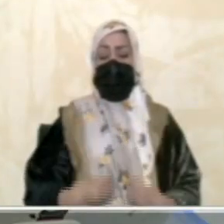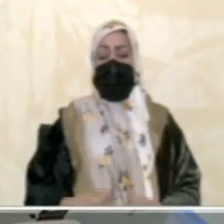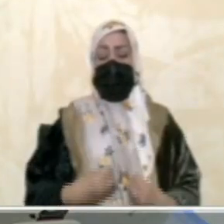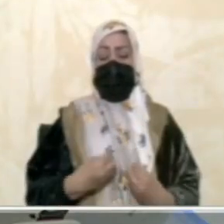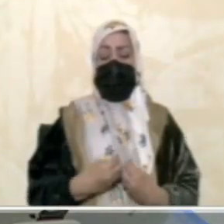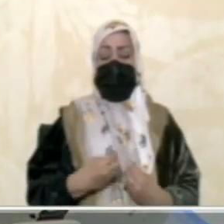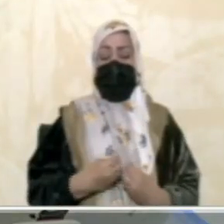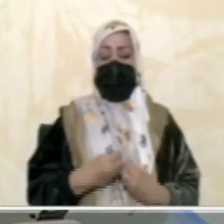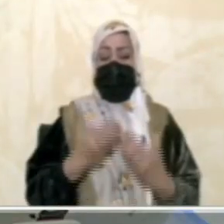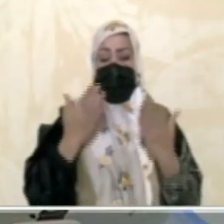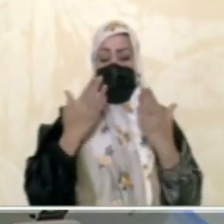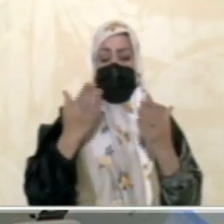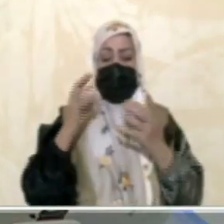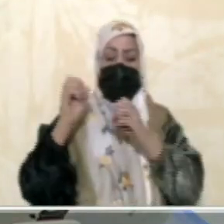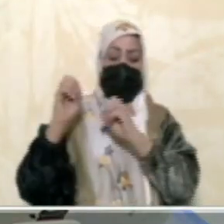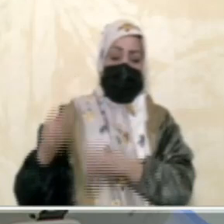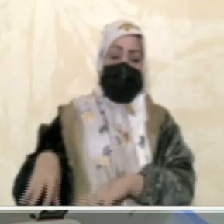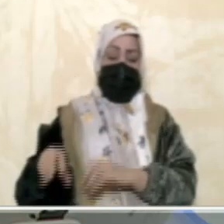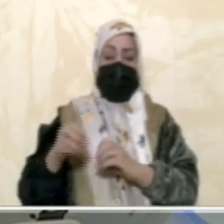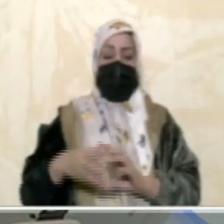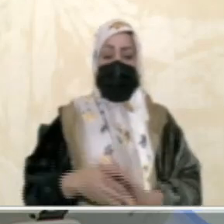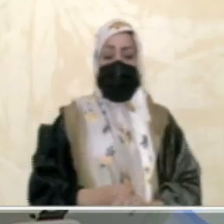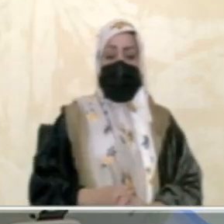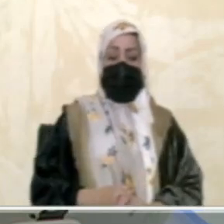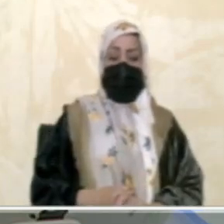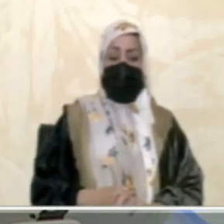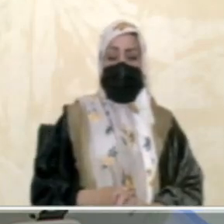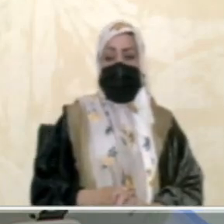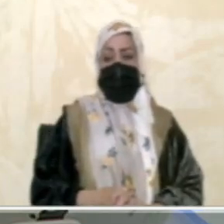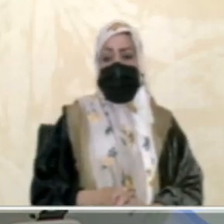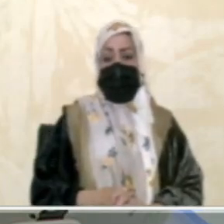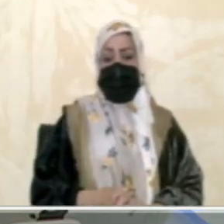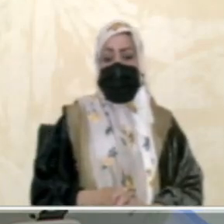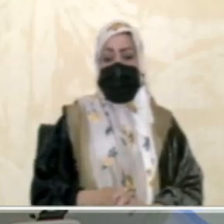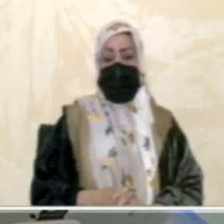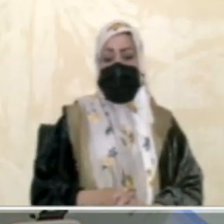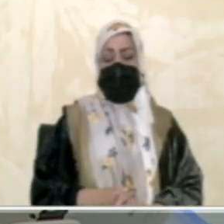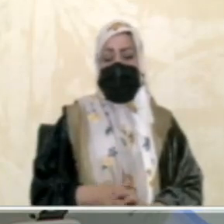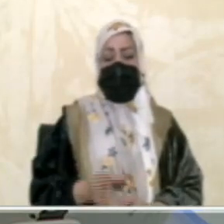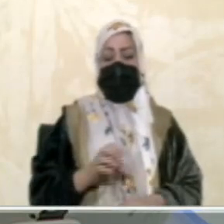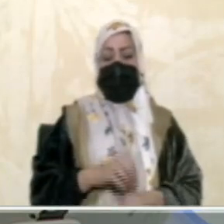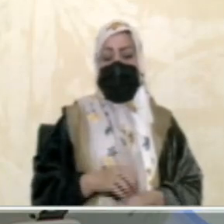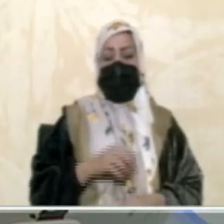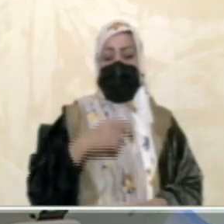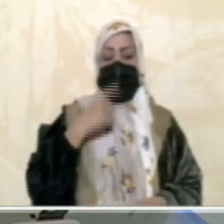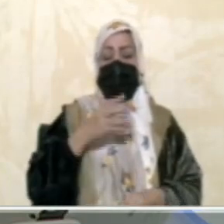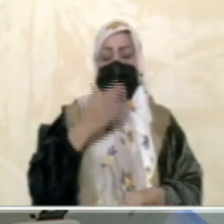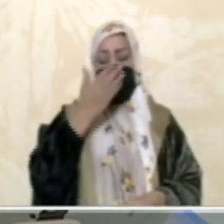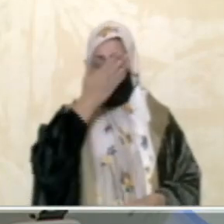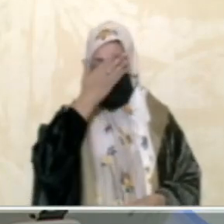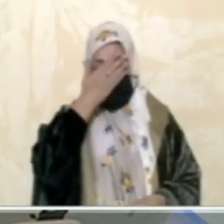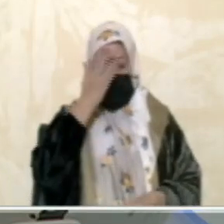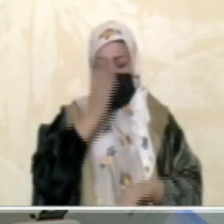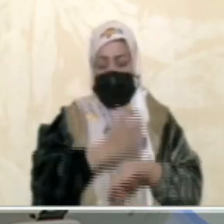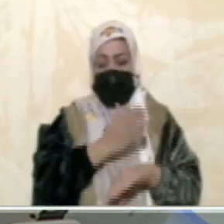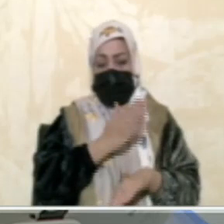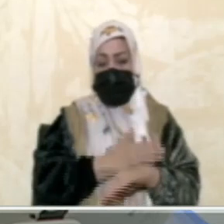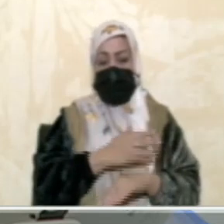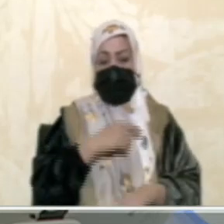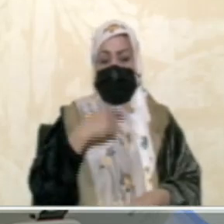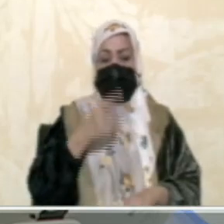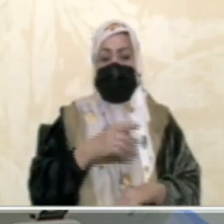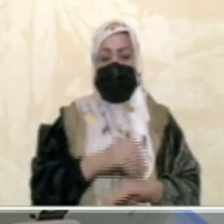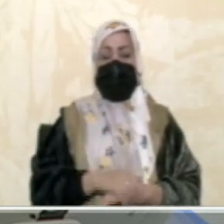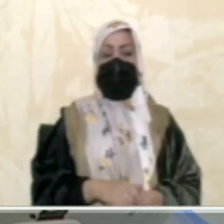المبروك من بني وليد تكلم عليه مساله الغيبه في رمضان ان غيبه واكل لحوم الناس النبي صلى الله عليه وسلم